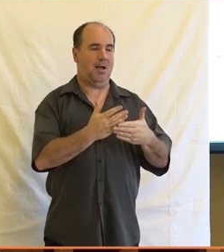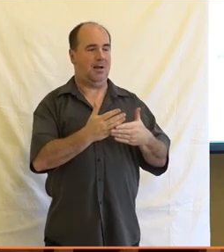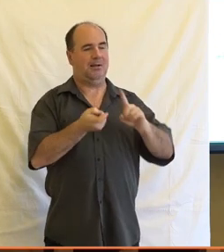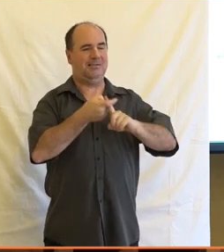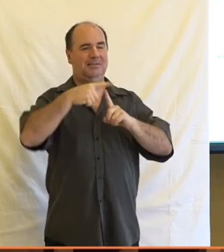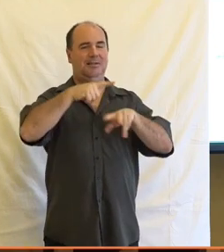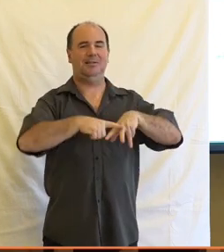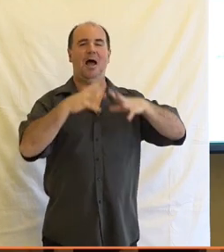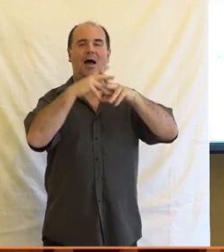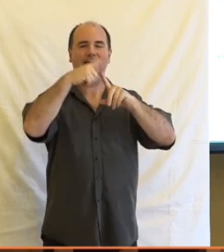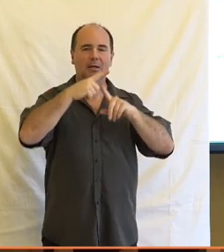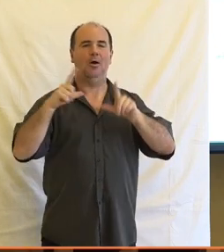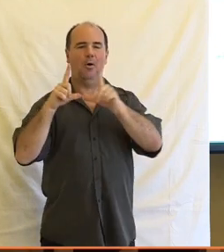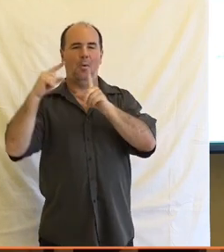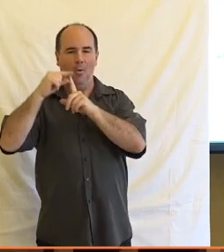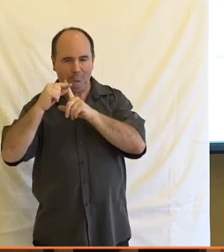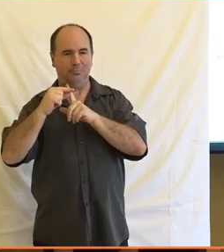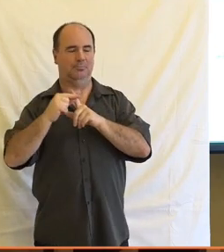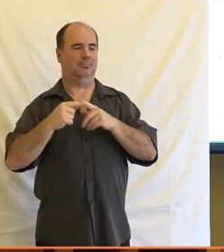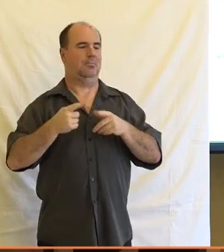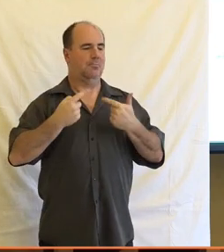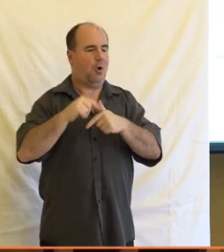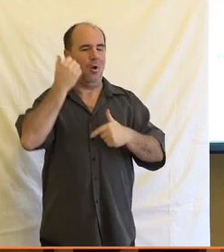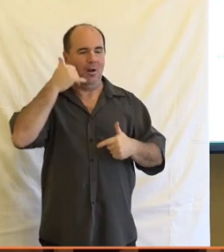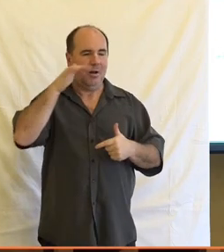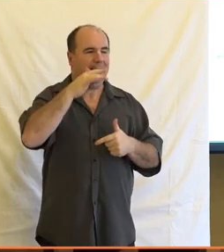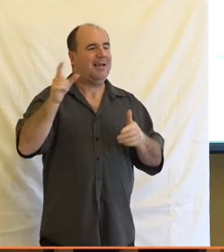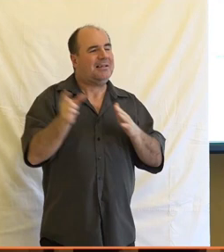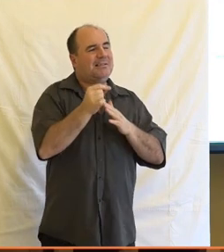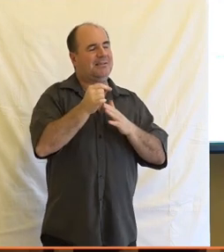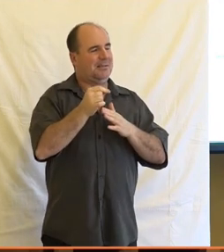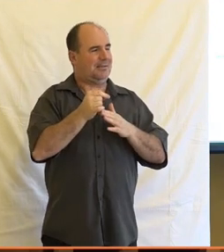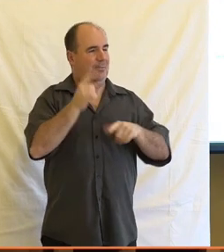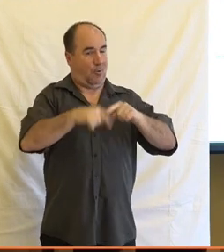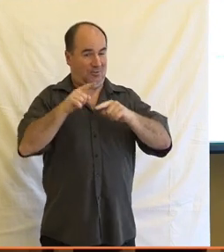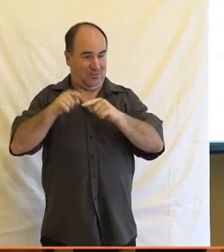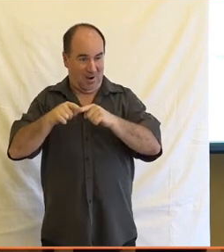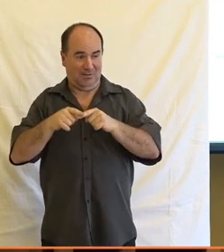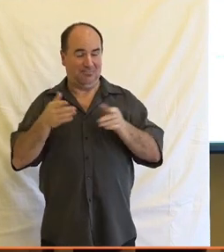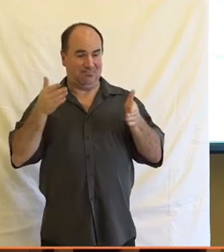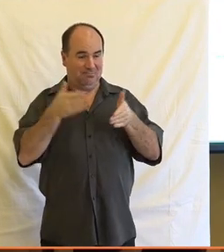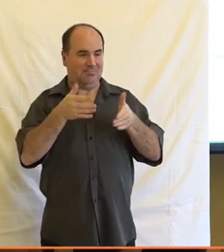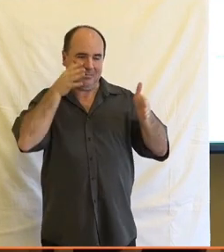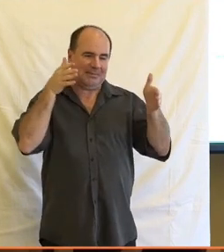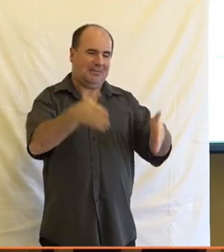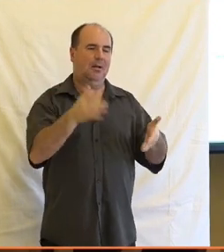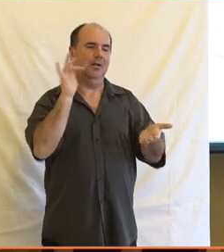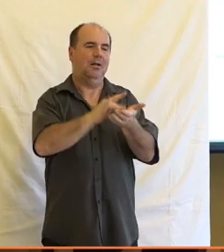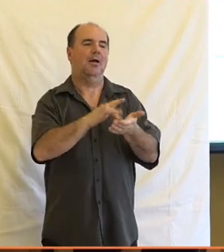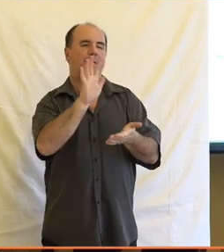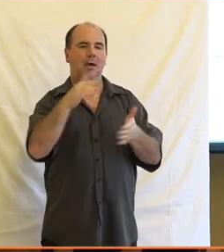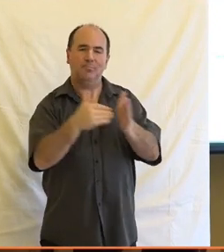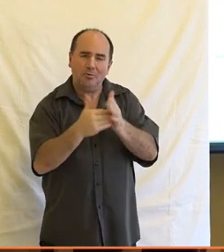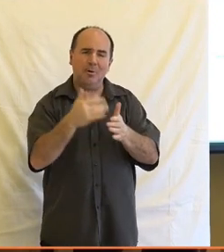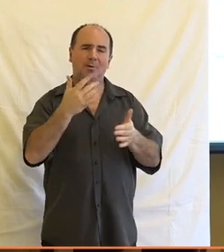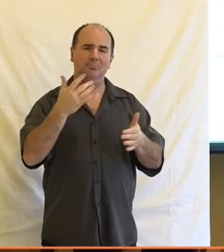iniciují, vedou lidé s postižením nebo se speciálními potřebami, nebo se i na tyto osoby a jejich potřeby zaměřují. Takže